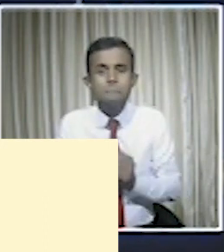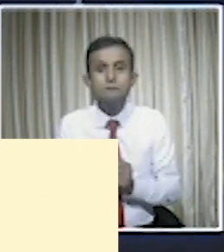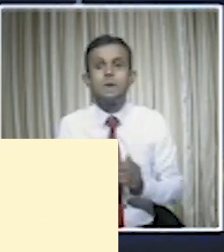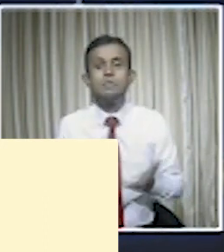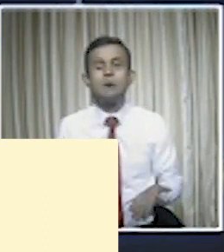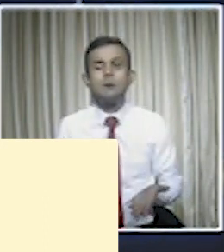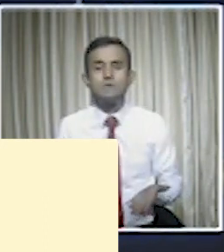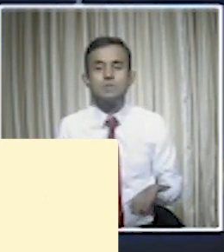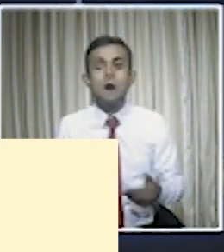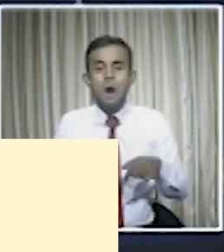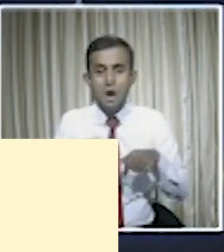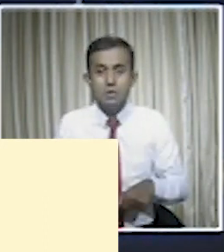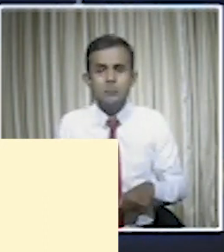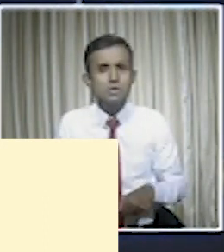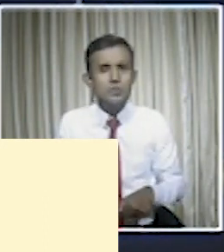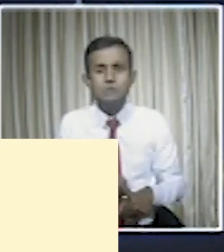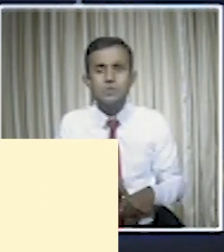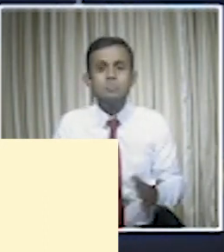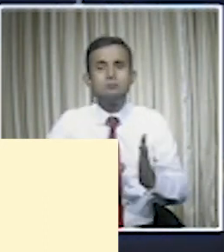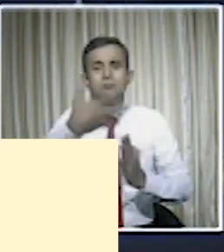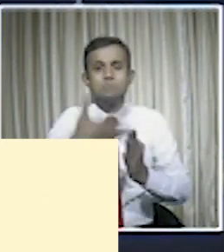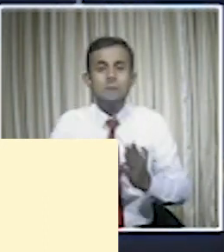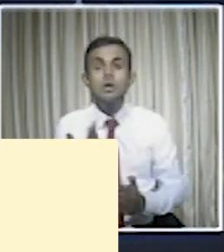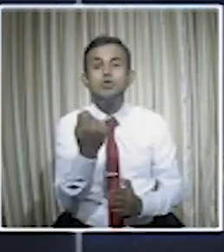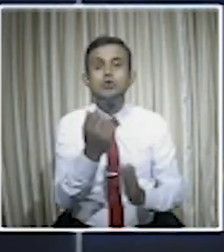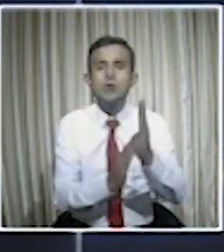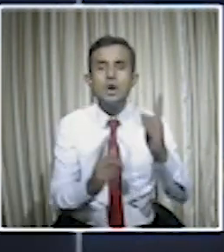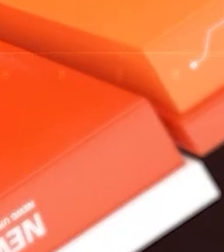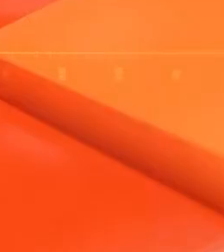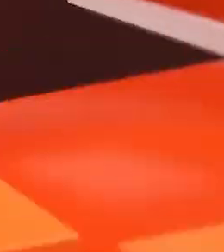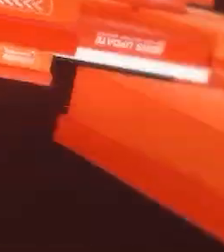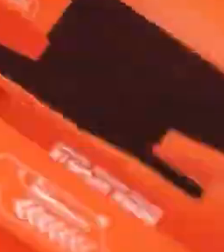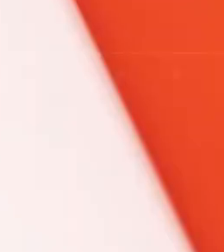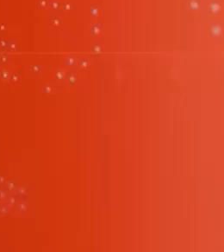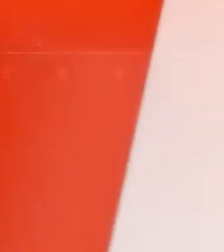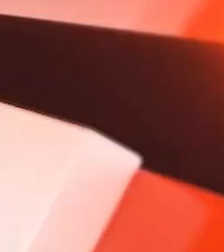இதுவரையில் சமர்ப்பிக்கப்படவில்லை. இந்த நிலையிலேயே எவ்வாறு நாட்டின் பொருளாதார நிலை தொடர்பில் உரையாடுவது?